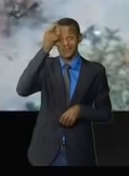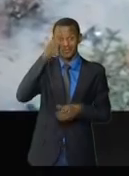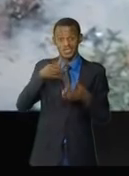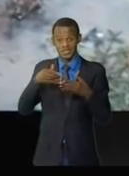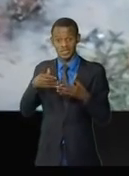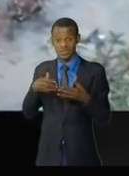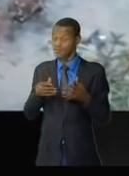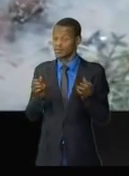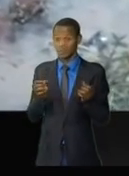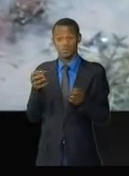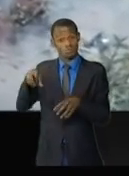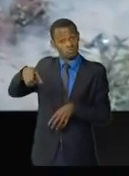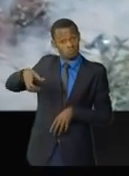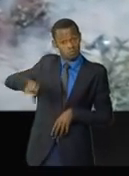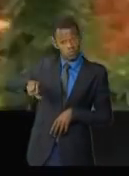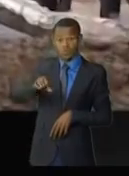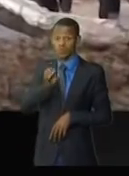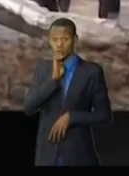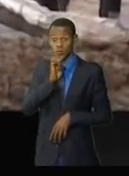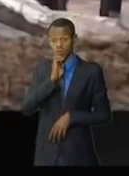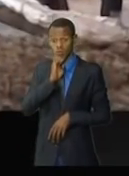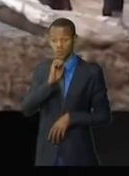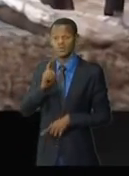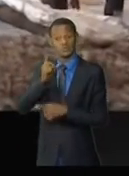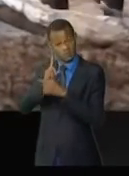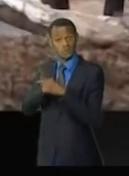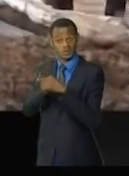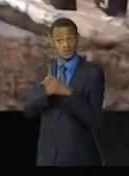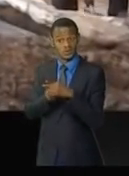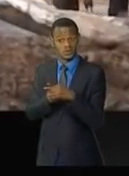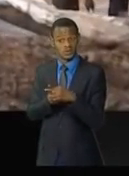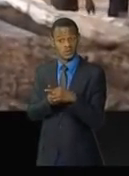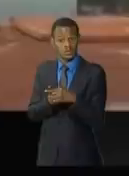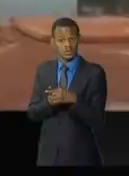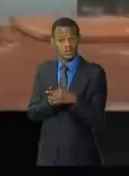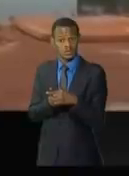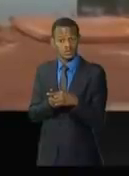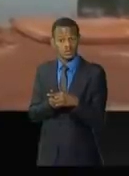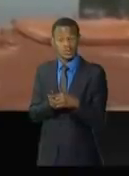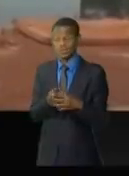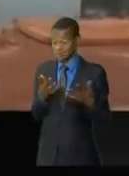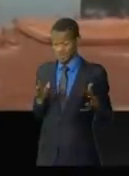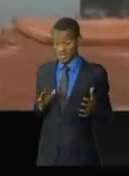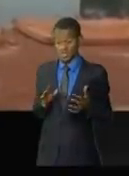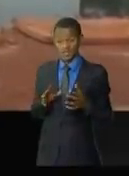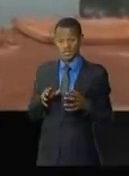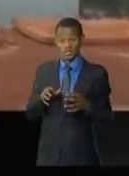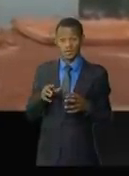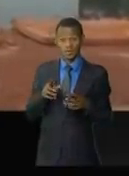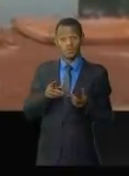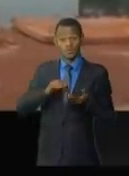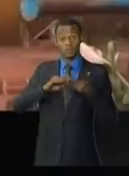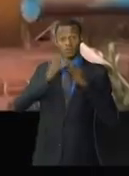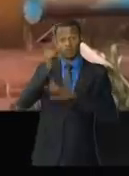fournir 2500 m3 à ces habitants confrontés déjà aux problèmes d'affaissement des sols à certains